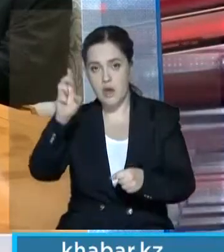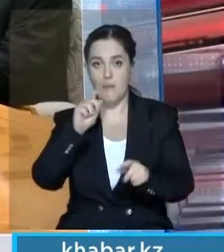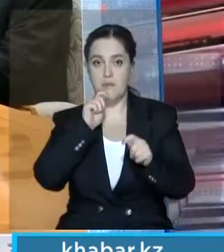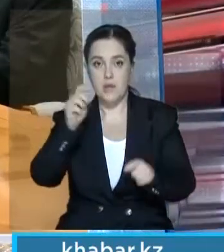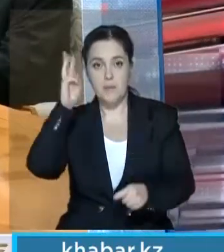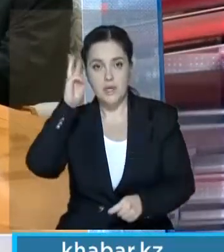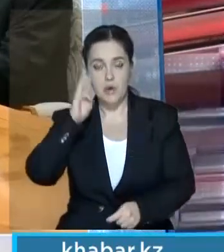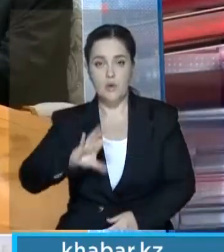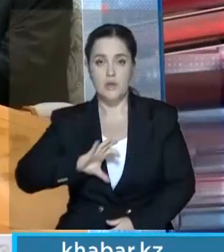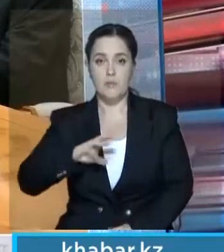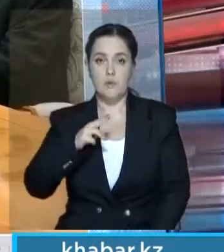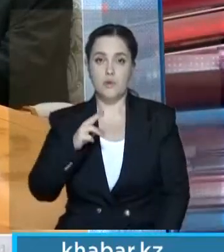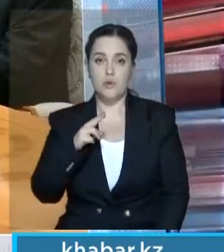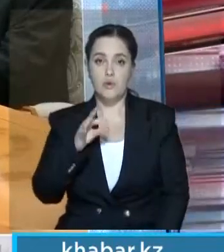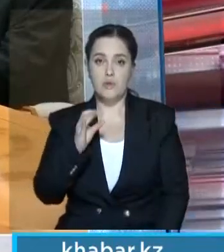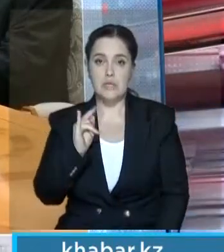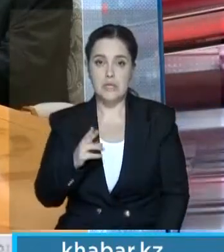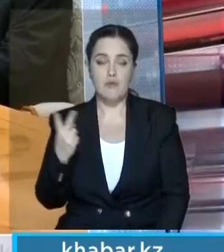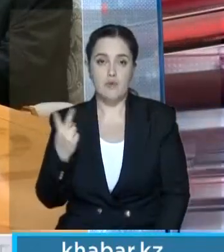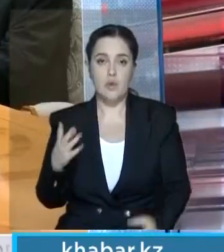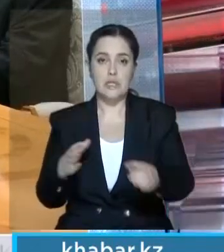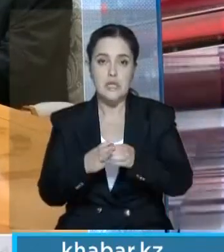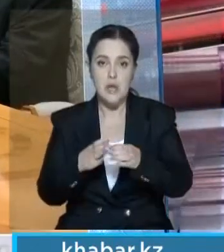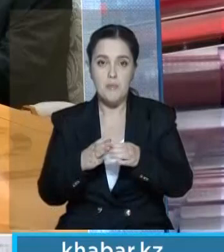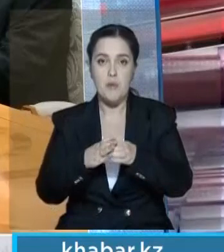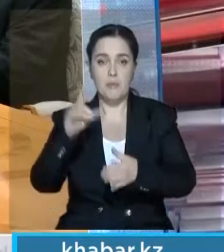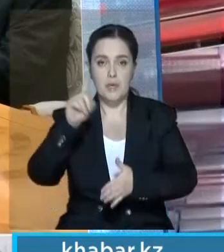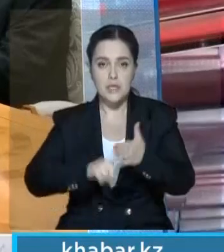государства наградил посла орденом «Досток» второй степени в знак